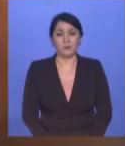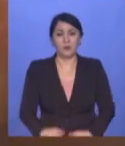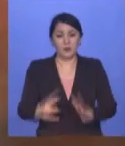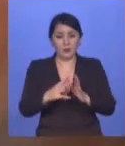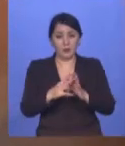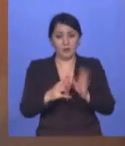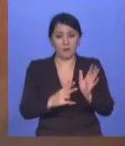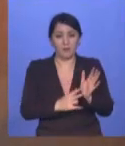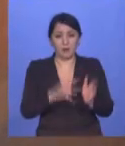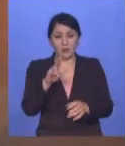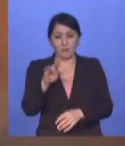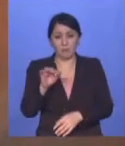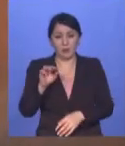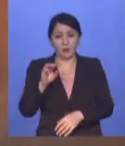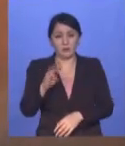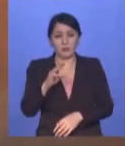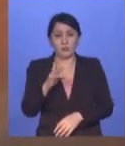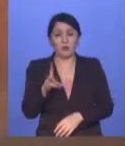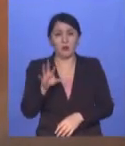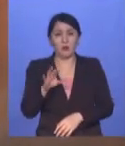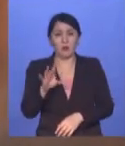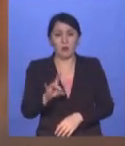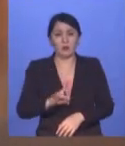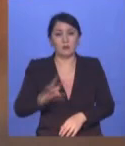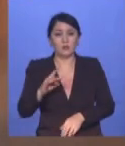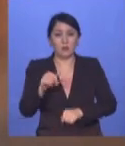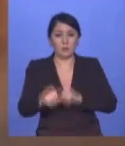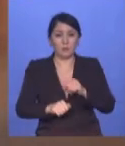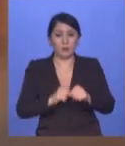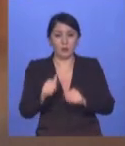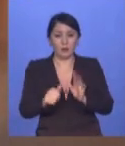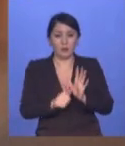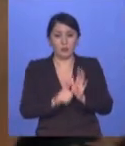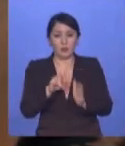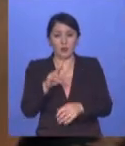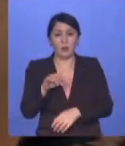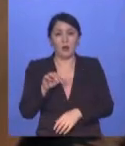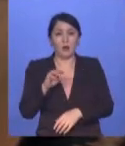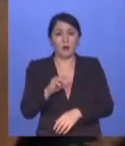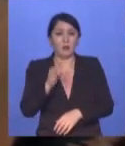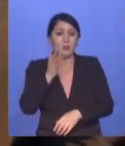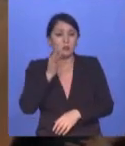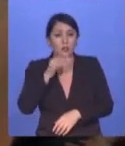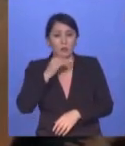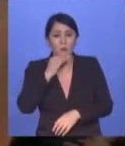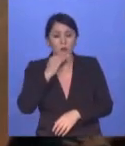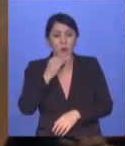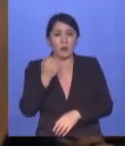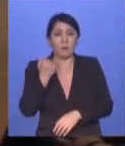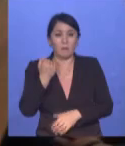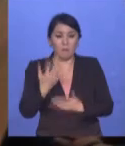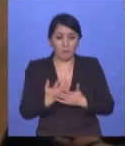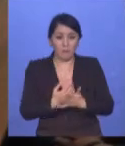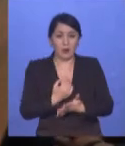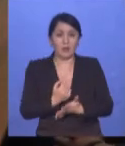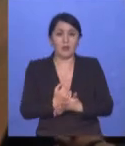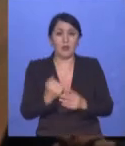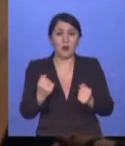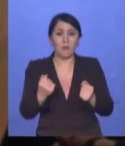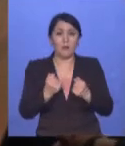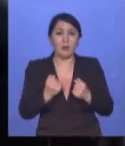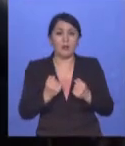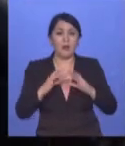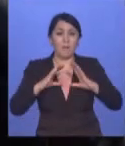18 жастағы Данияр Шаяхметов велоспортпен 6 жылдан бері шұғылданып келеді. Осы аралықта көптеген жетістікке жетіп үлгерген. Спортшы